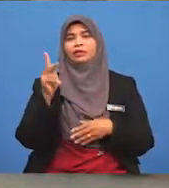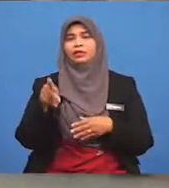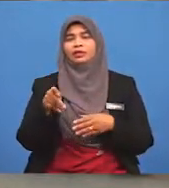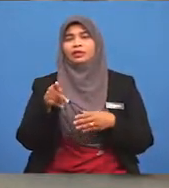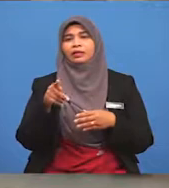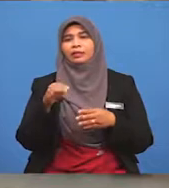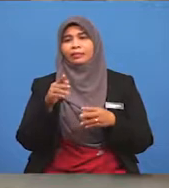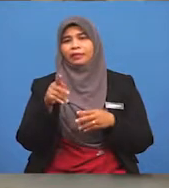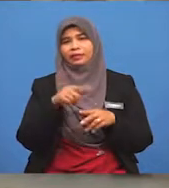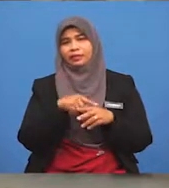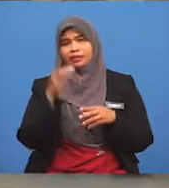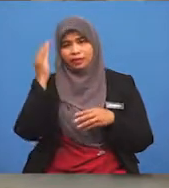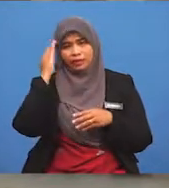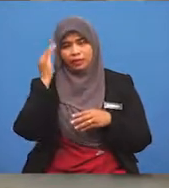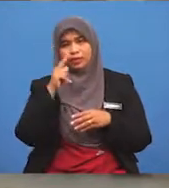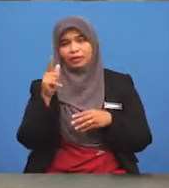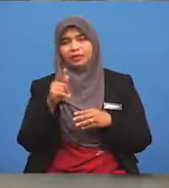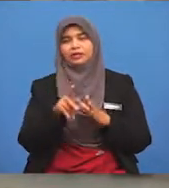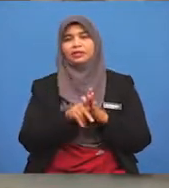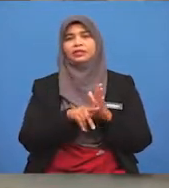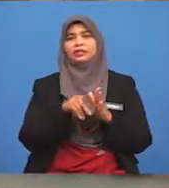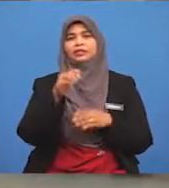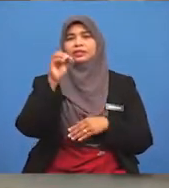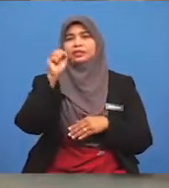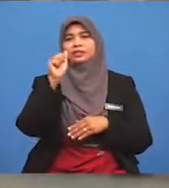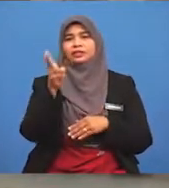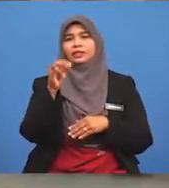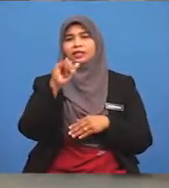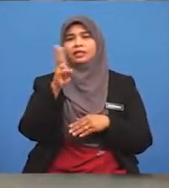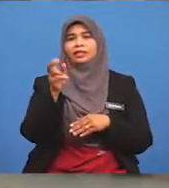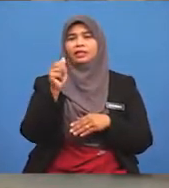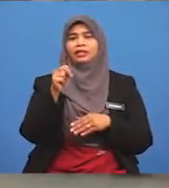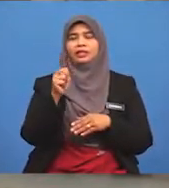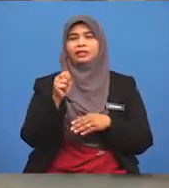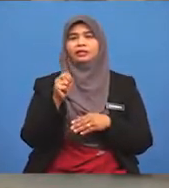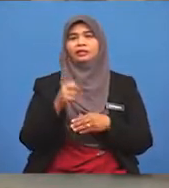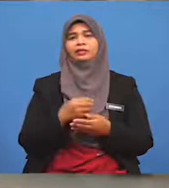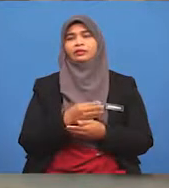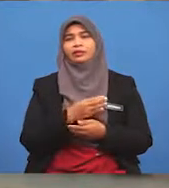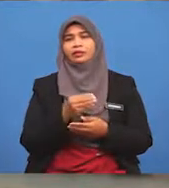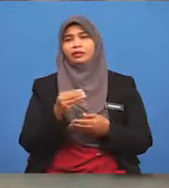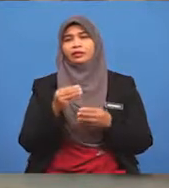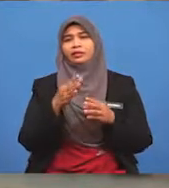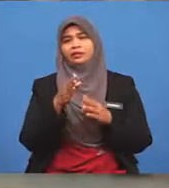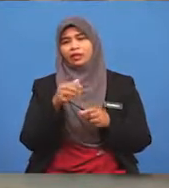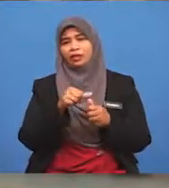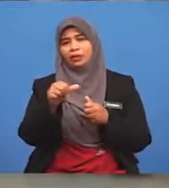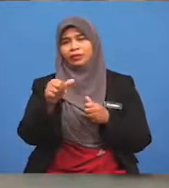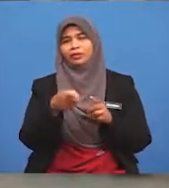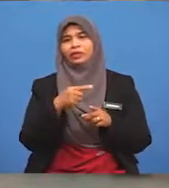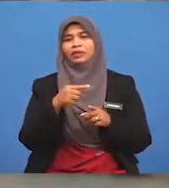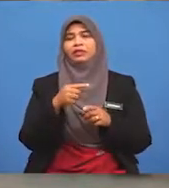hadis itu serta terhindar daripada unsur-unsur penyelewengan yang